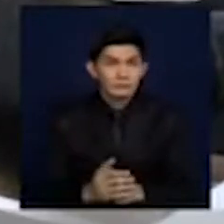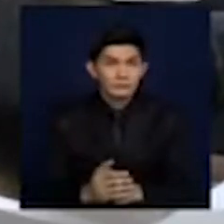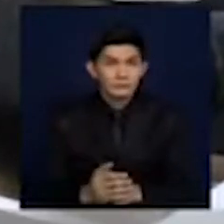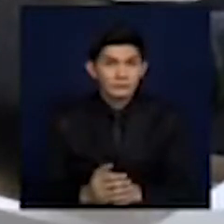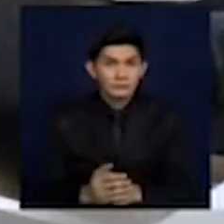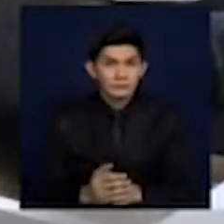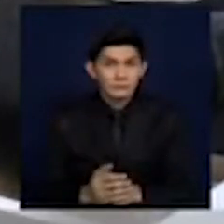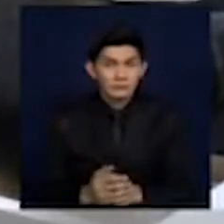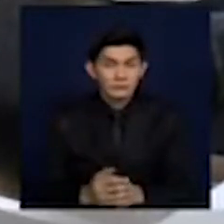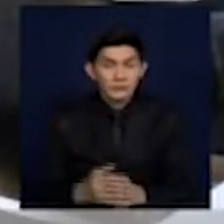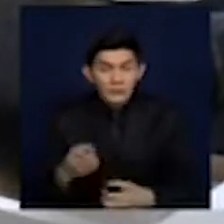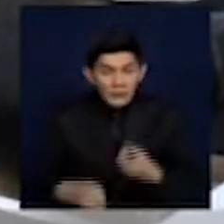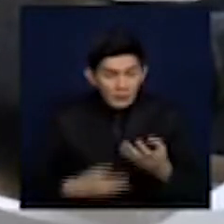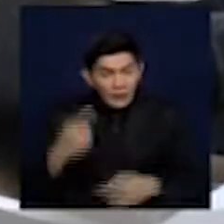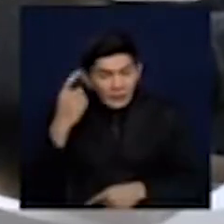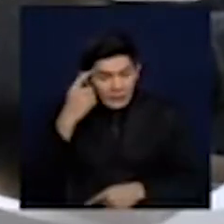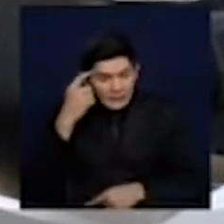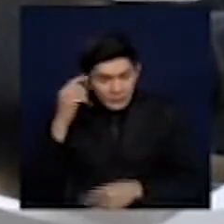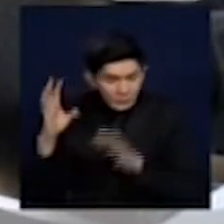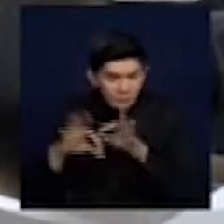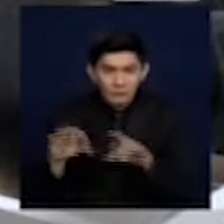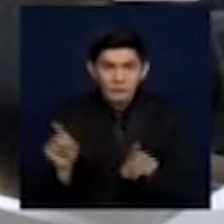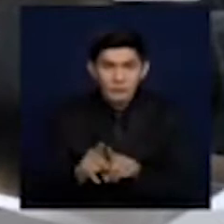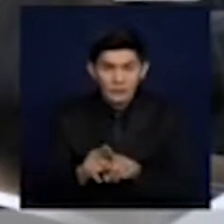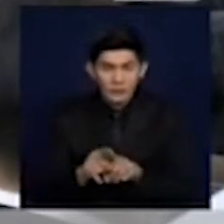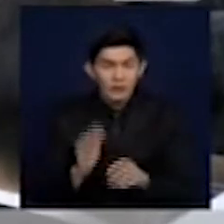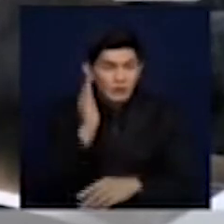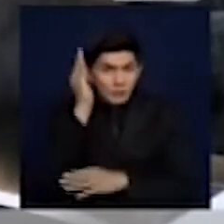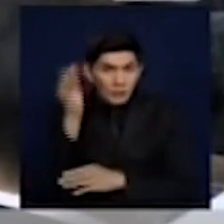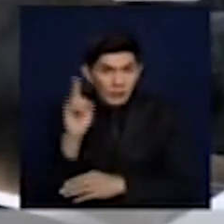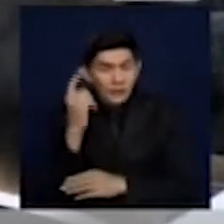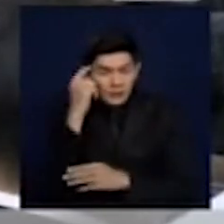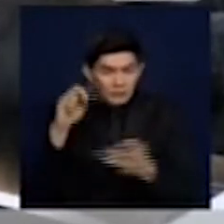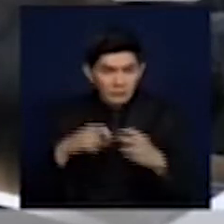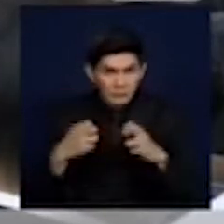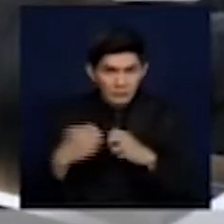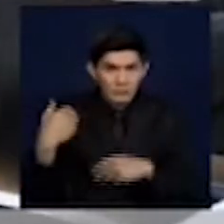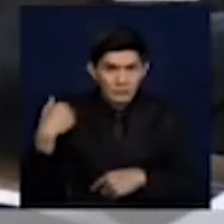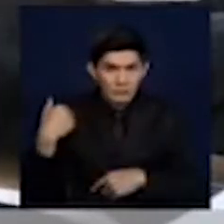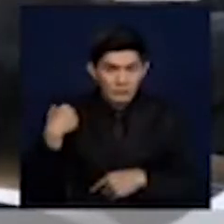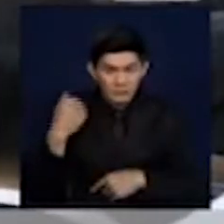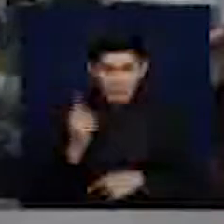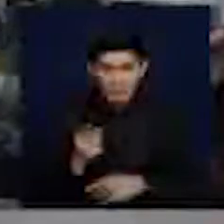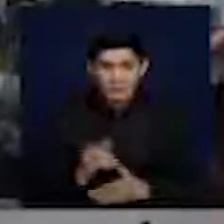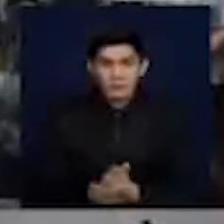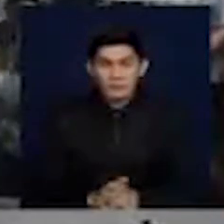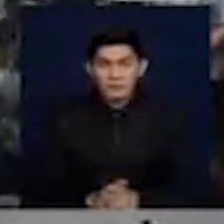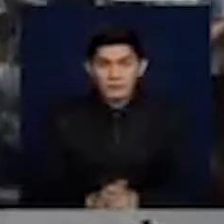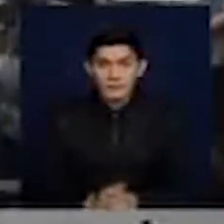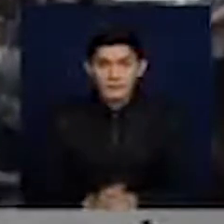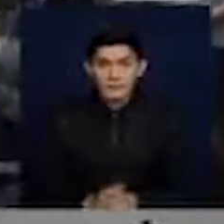ก็แสดงความเป็นห่วงถึงเรื่องนี้เช่นกันค่ะว่าในอนาคตนั้นอาจเป็นปัญหาในทางปฏิบัติการ